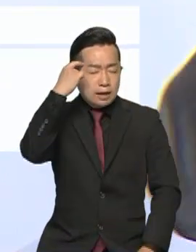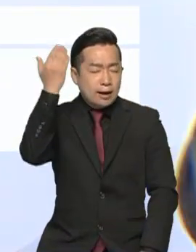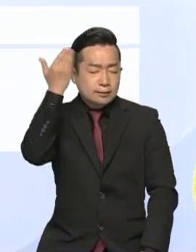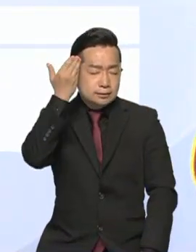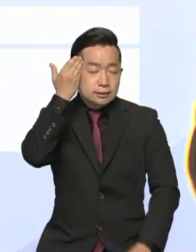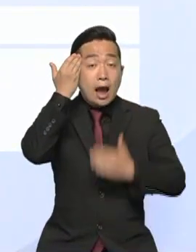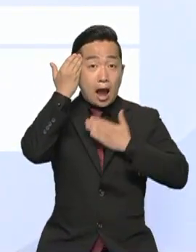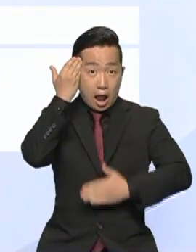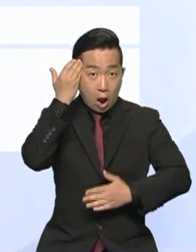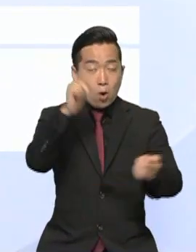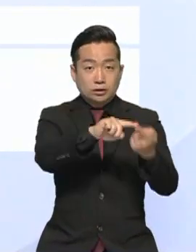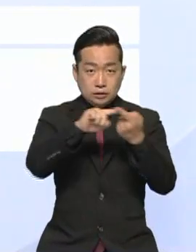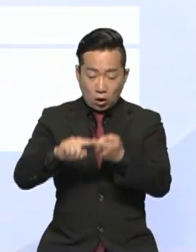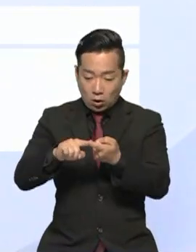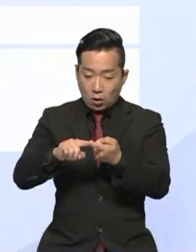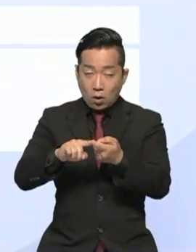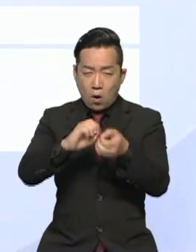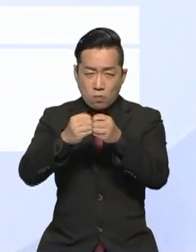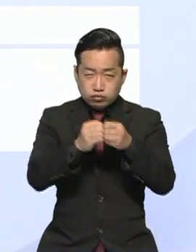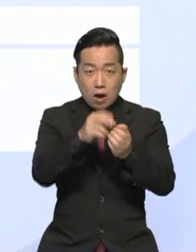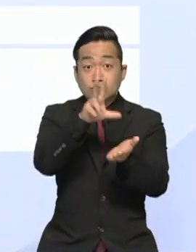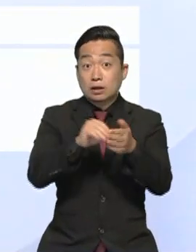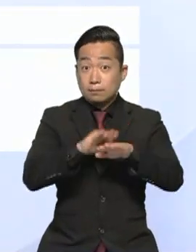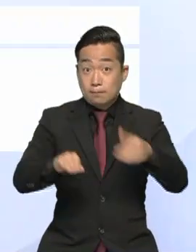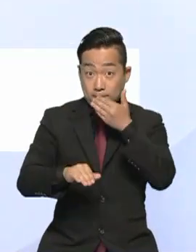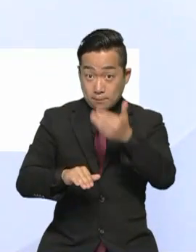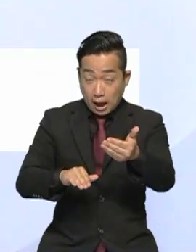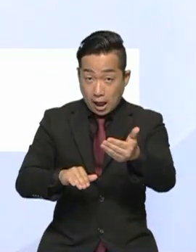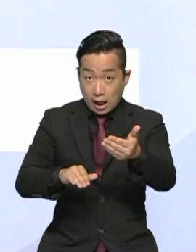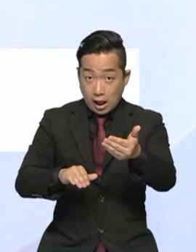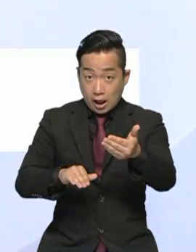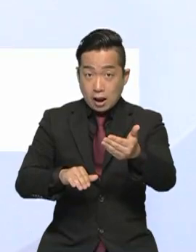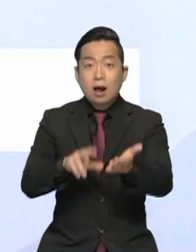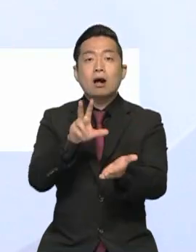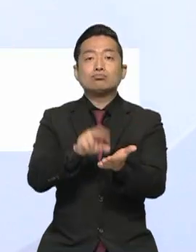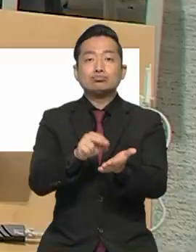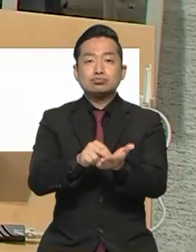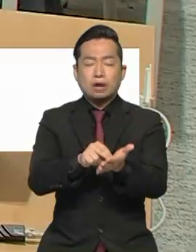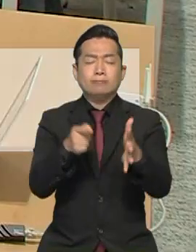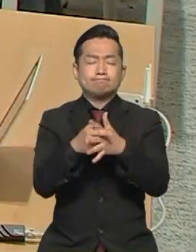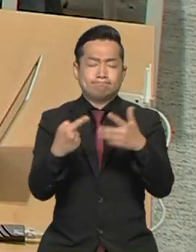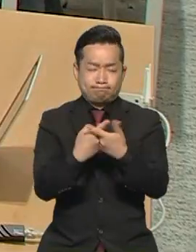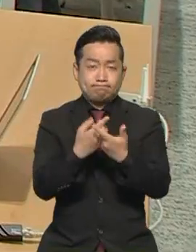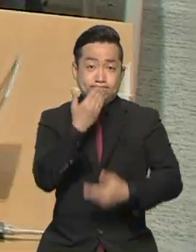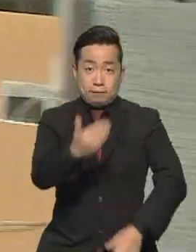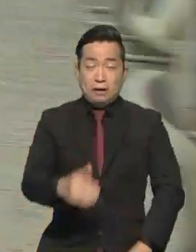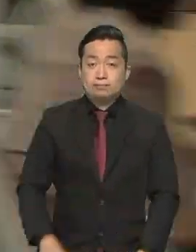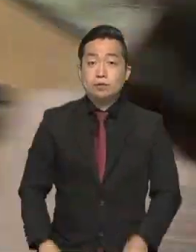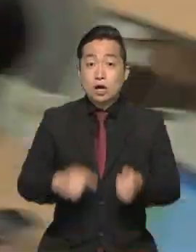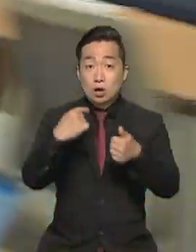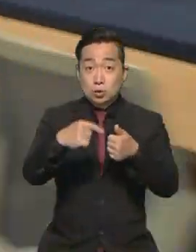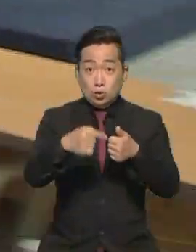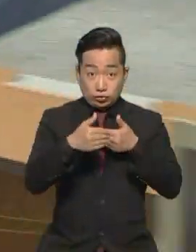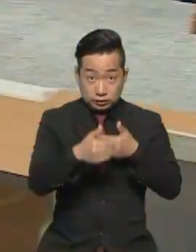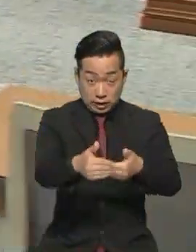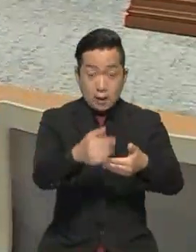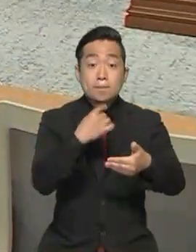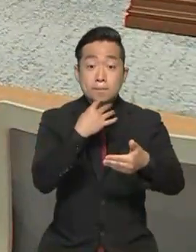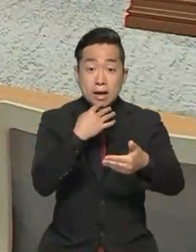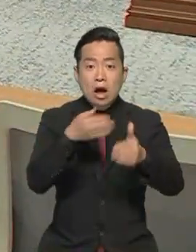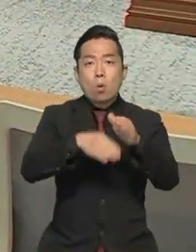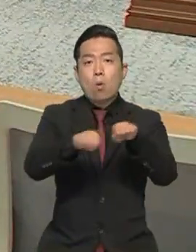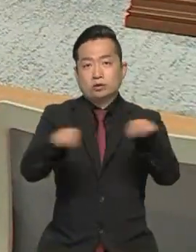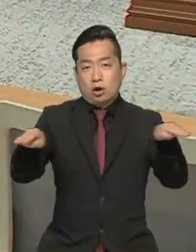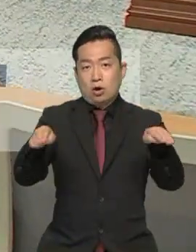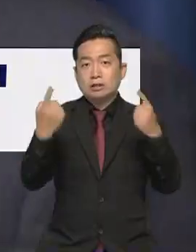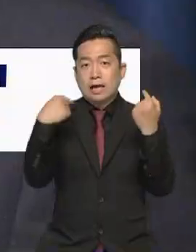이해와 적용 능력이 있는 학생이면 문제를 해결할 수 있는 수준으로 교육과정 내 출제라는 이른바 공정한